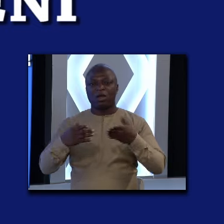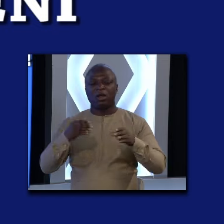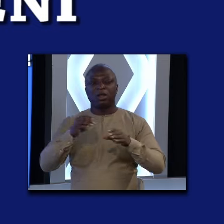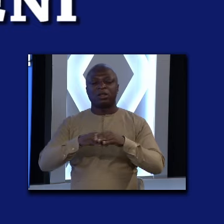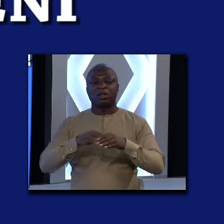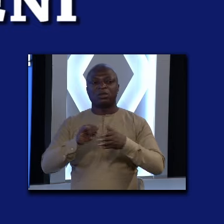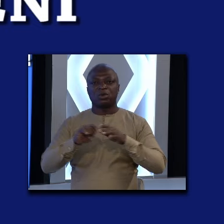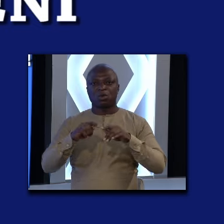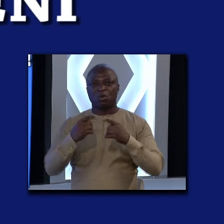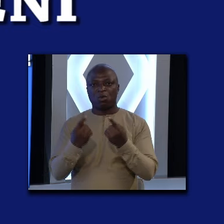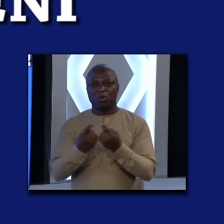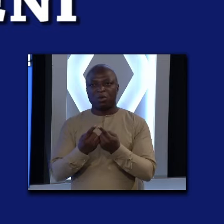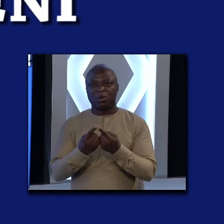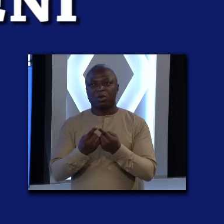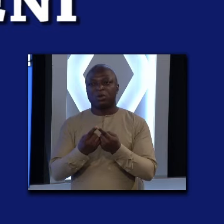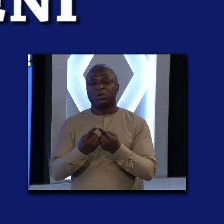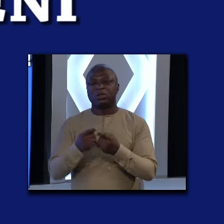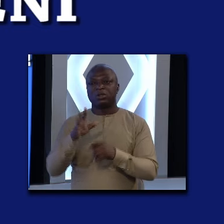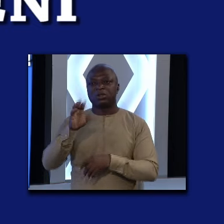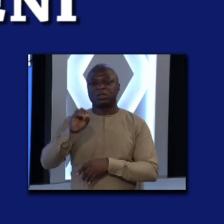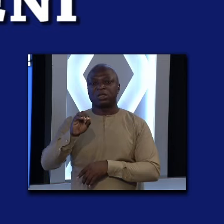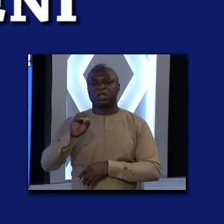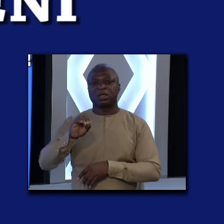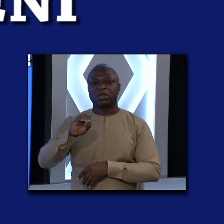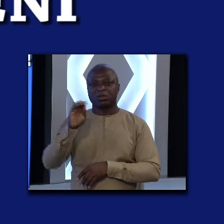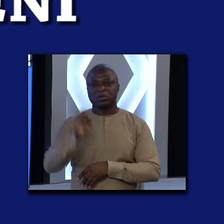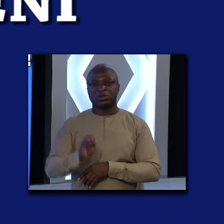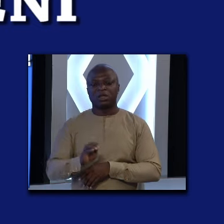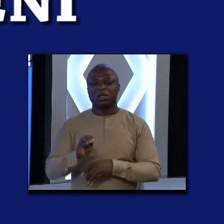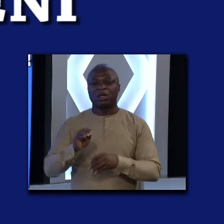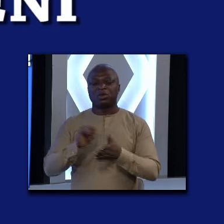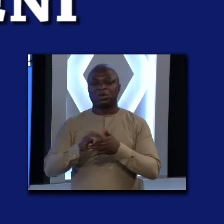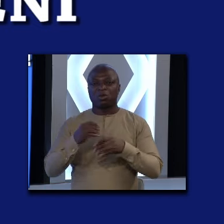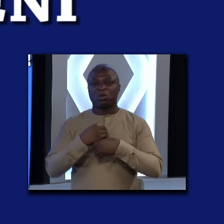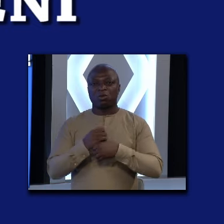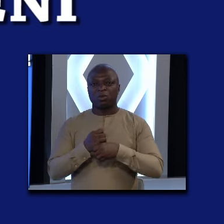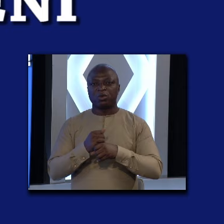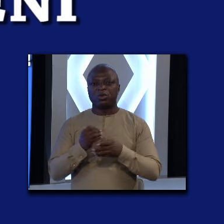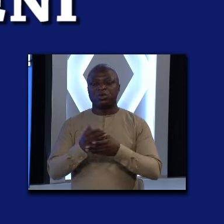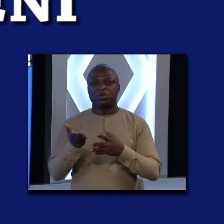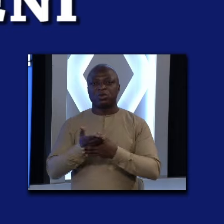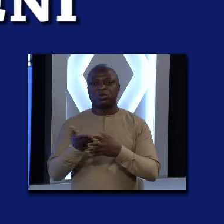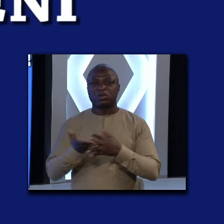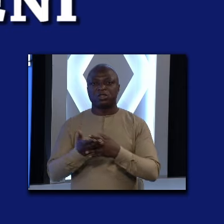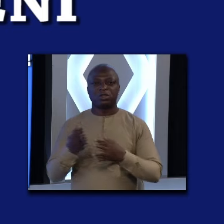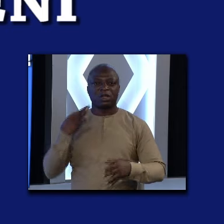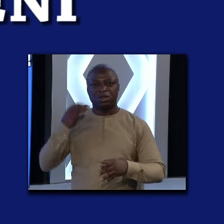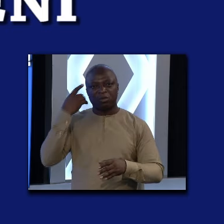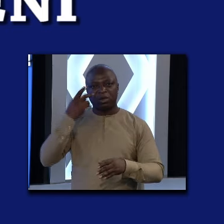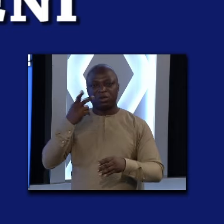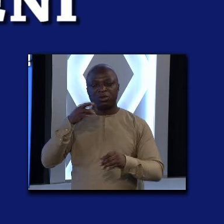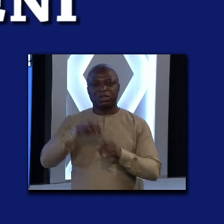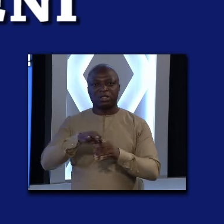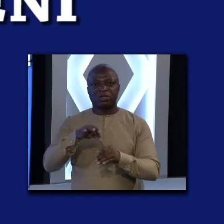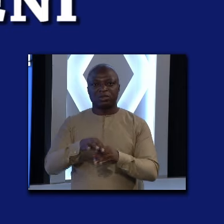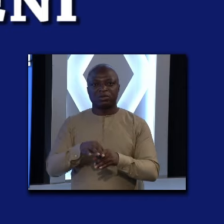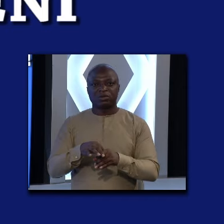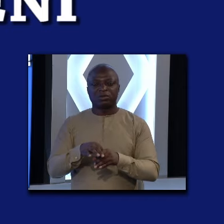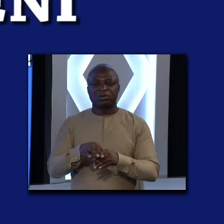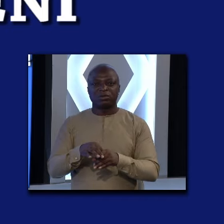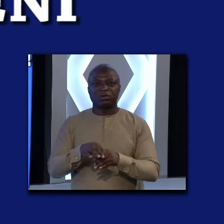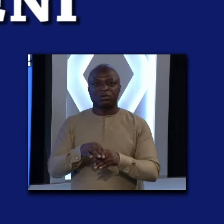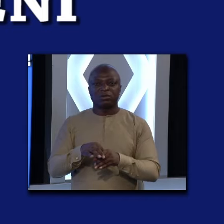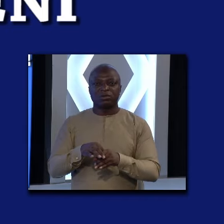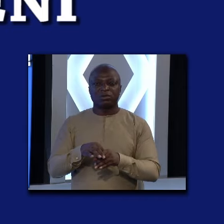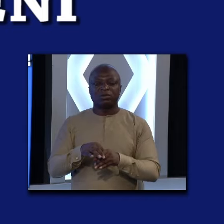la proportion de 50%. Composition de dossiers de candidature pour les deux élections.